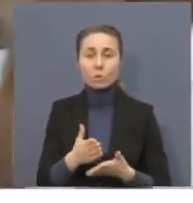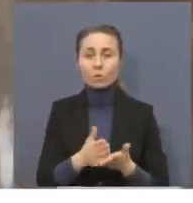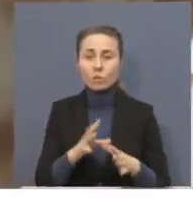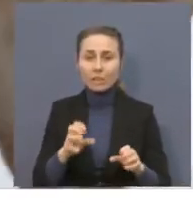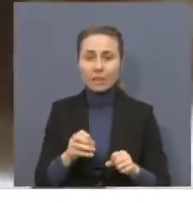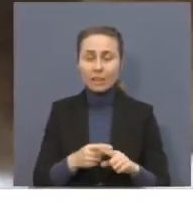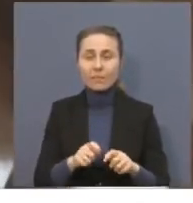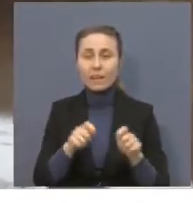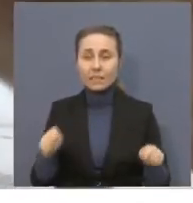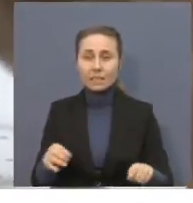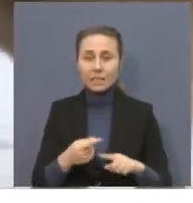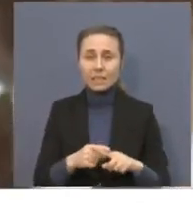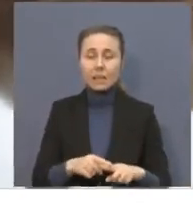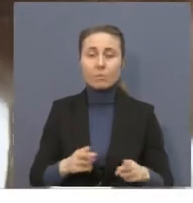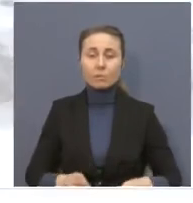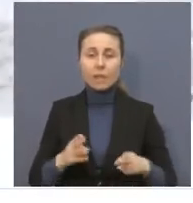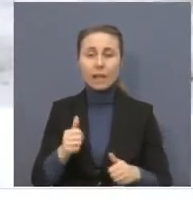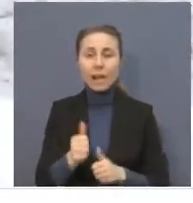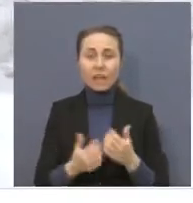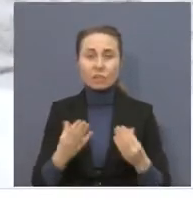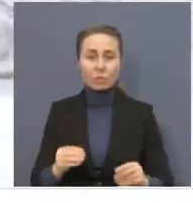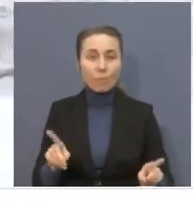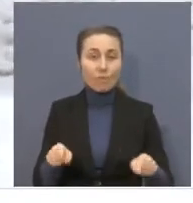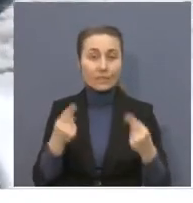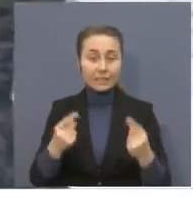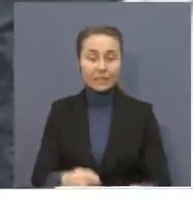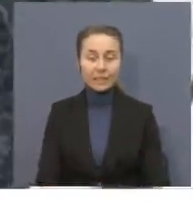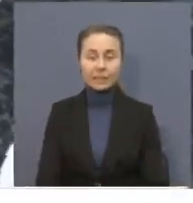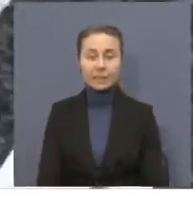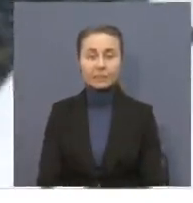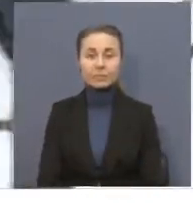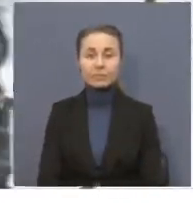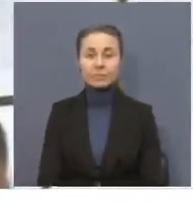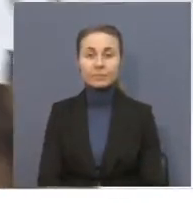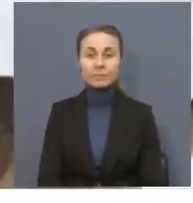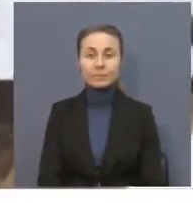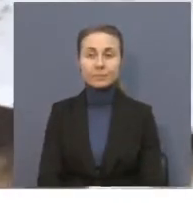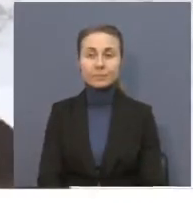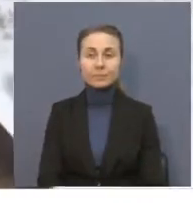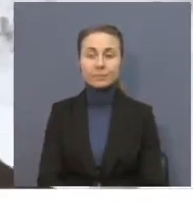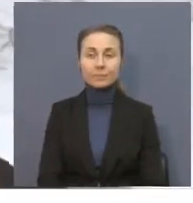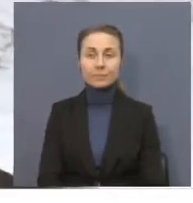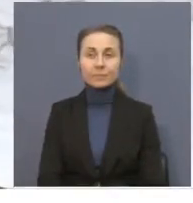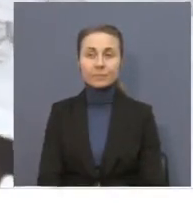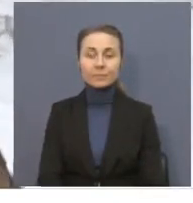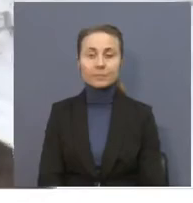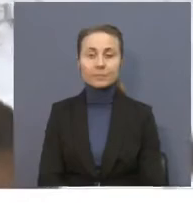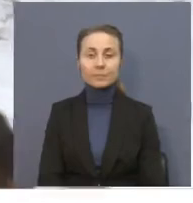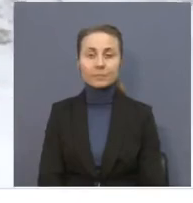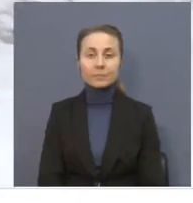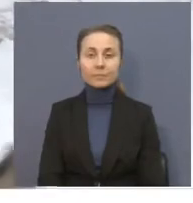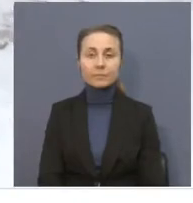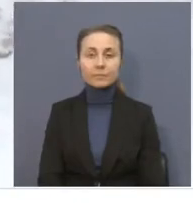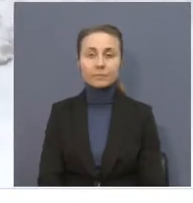в раскрытии преступлений с каждым днем лишь возрастает. Муслима Асхатова, Василий Вережников, Алмас Садуакасов, Кокшиакпарат.